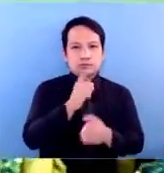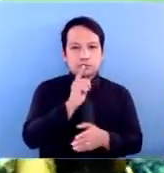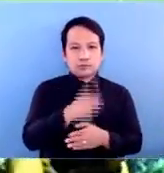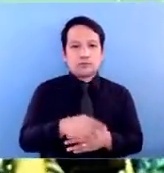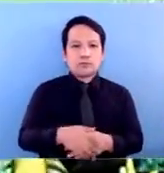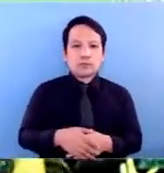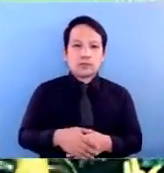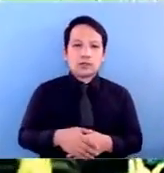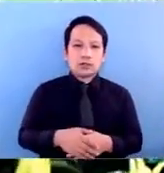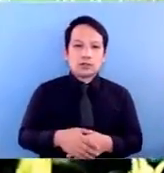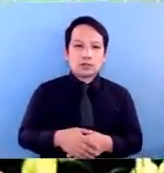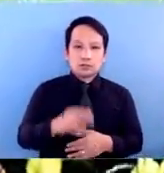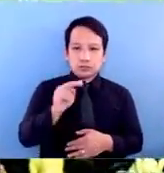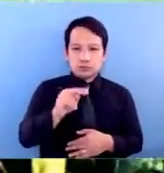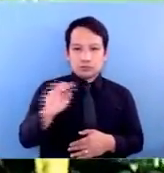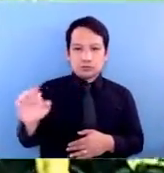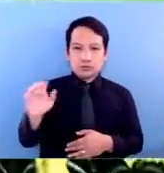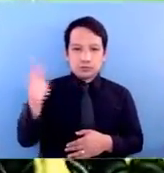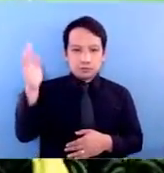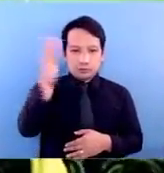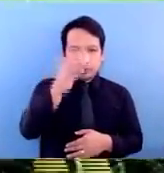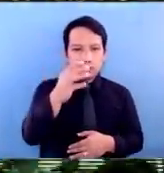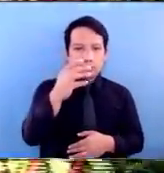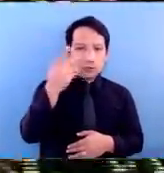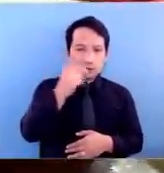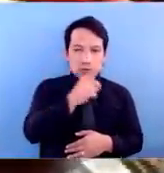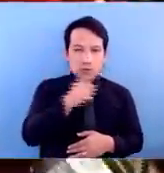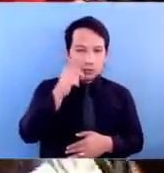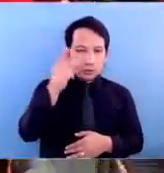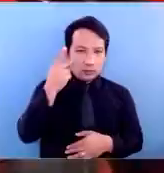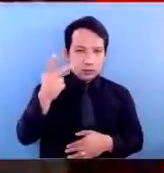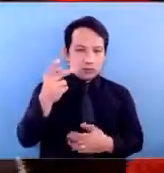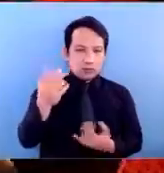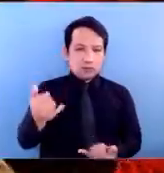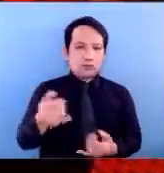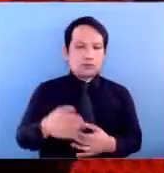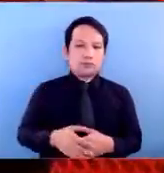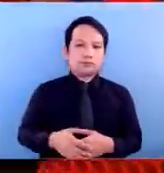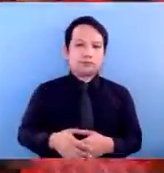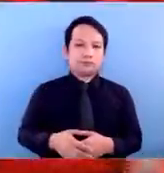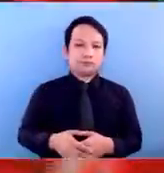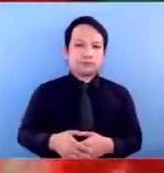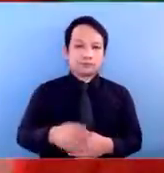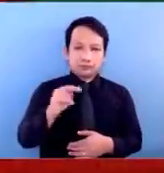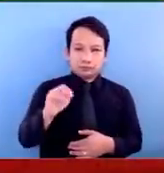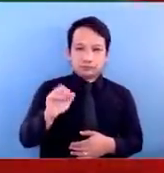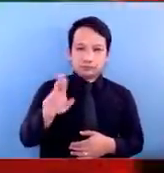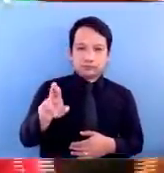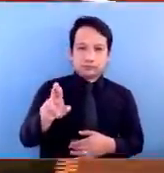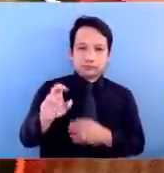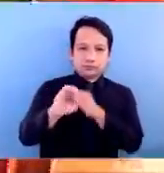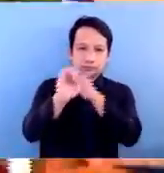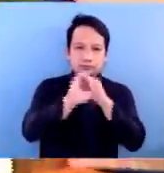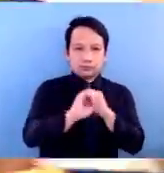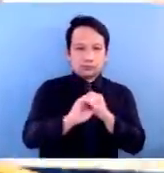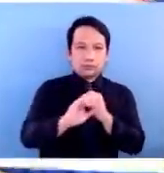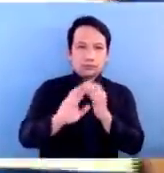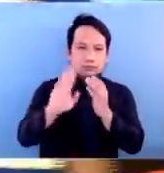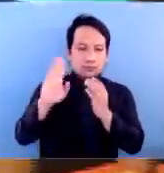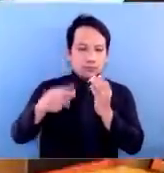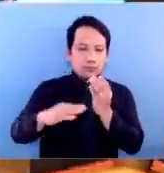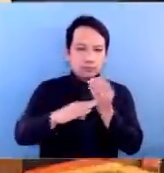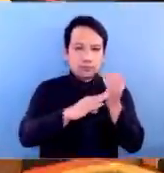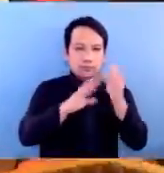Sa Nueva Ecija mag-iikot ang Lenny Kiko tandem ngayong araw. Sa Metro Manila rin ang kampanya si Bongbong Marcos at Mayor